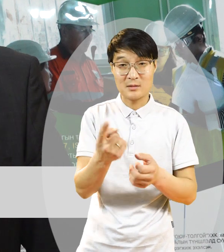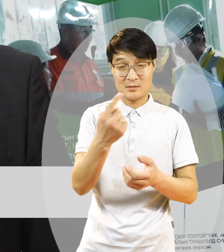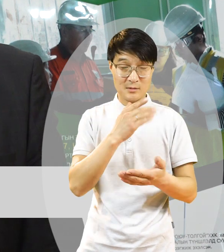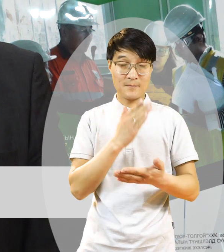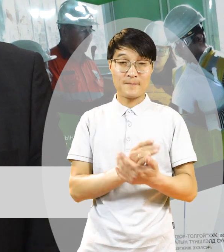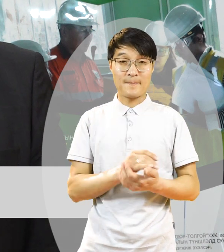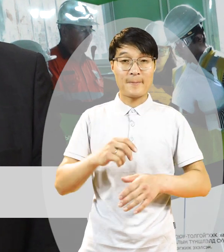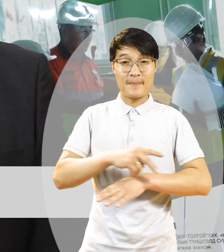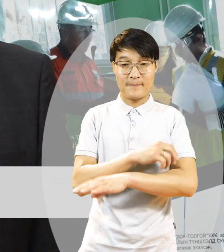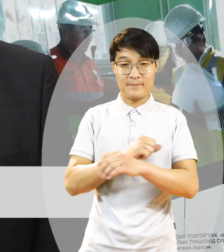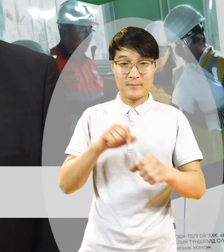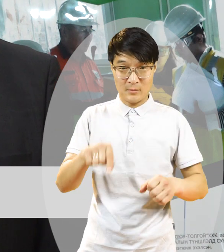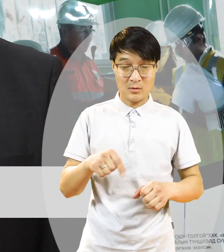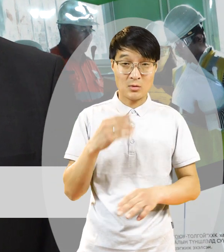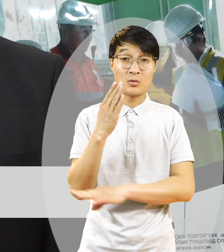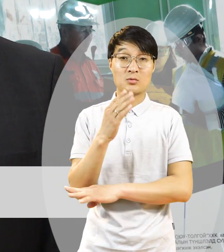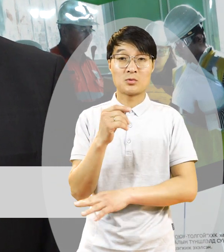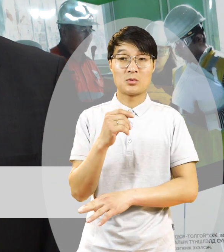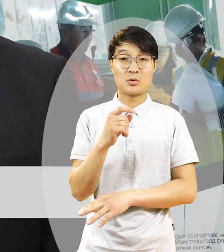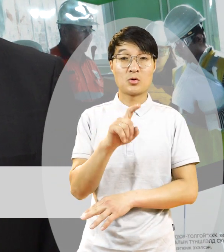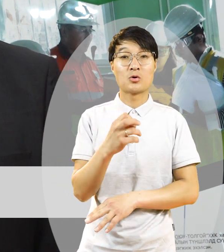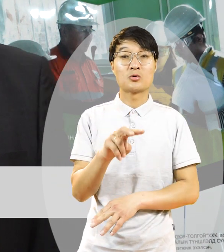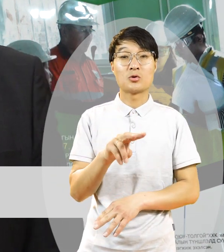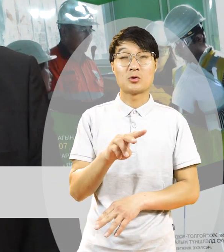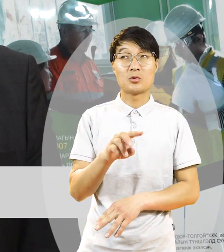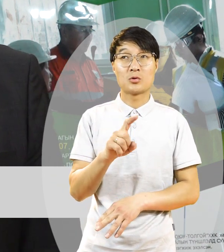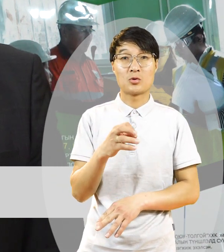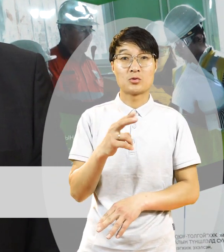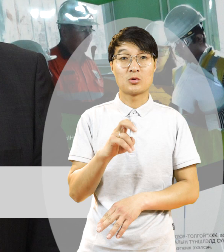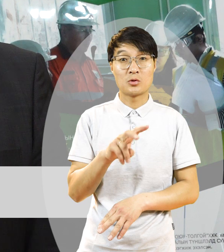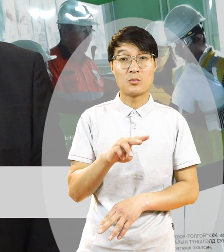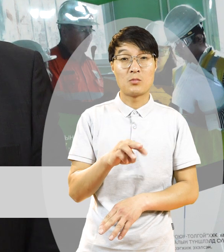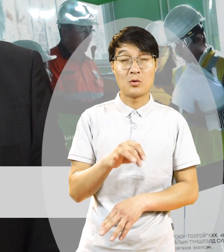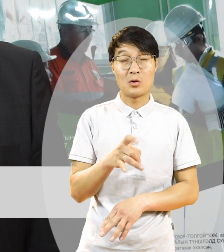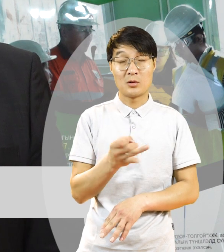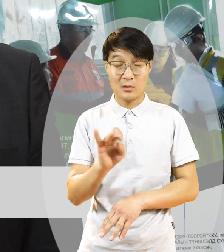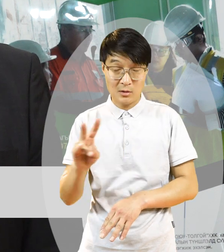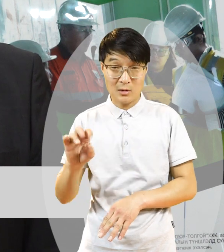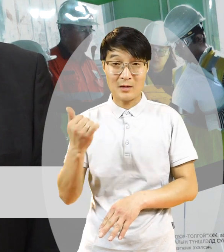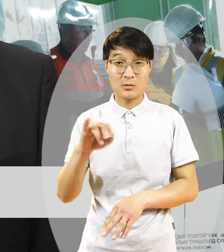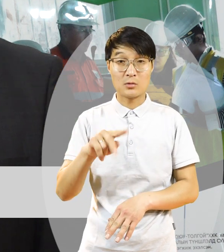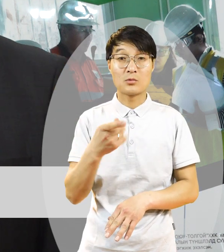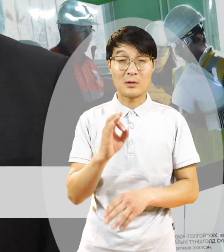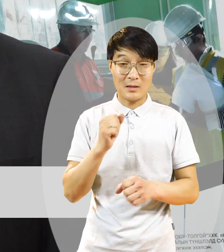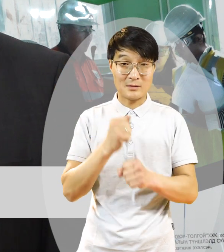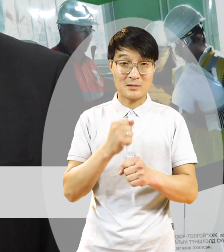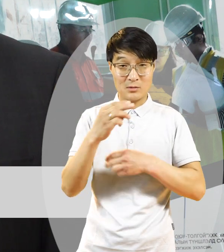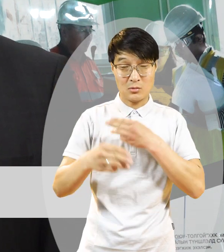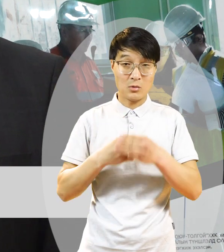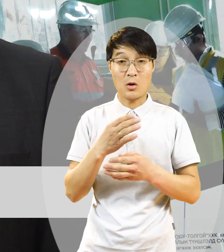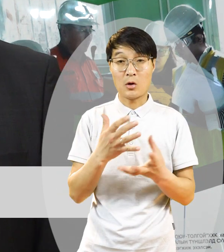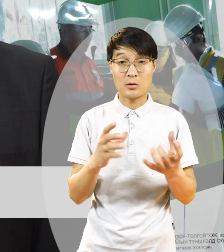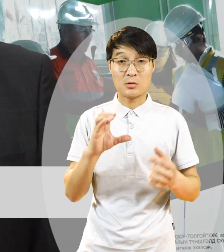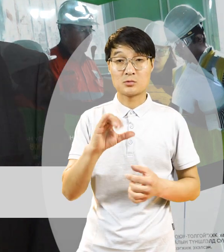аймагт одоо энэ өдрүүдэд бас хөдөлмөрийн аюулгүй байдлын ярилцхан сарын айны үйл ажиллагаа бол явагдаж байгаа. За энэ үйл ажиллагаатаа бас энэ хүү одоо арга хэмжээ манаас уйлтан